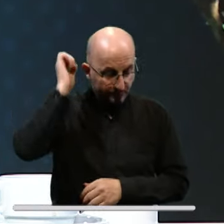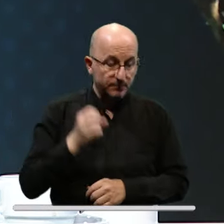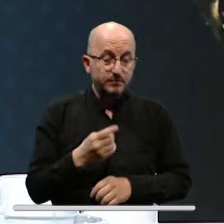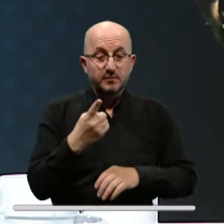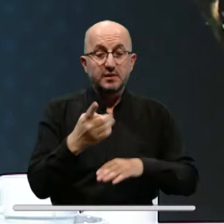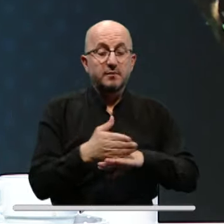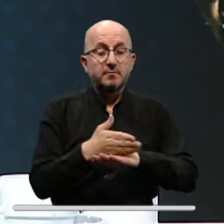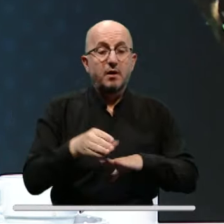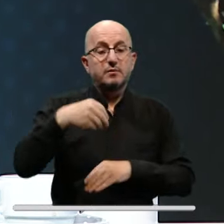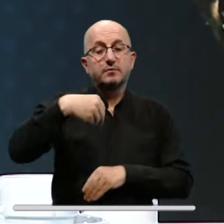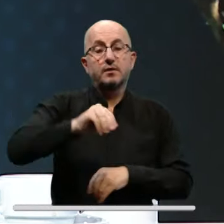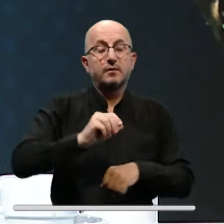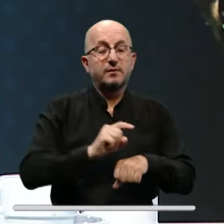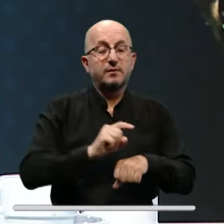satıldığı zaman alınan kapağı